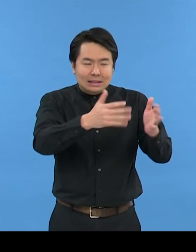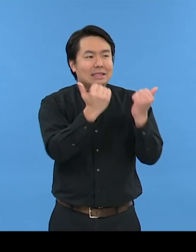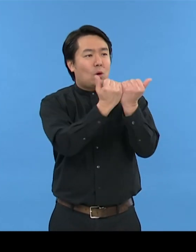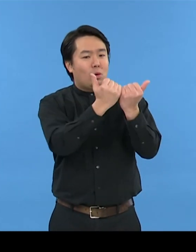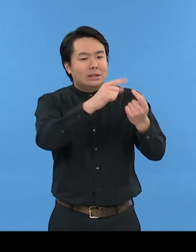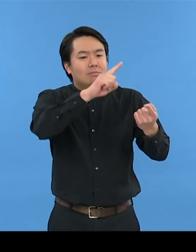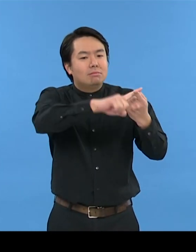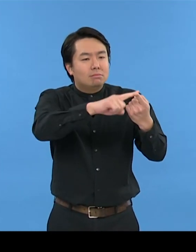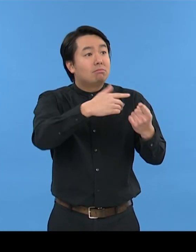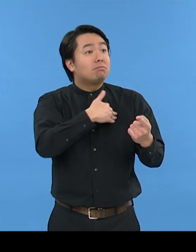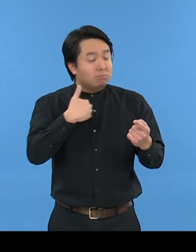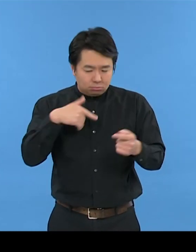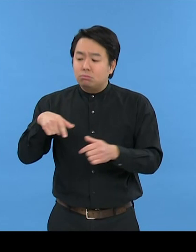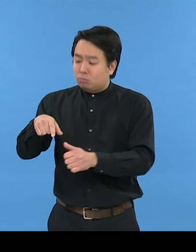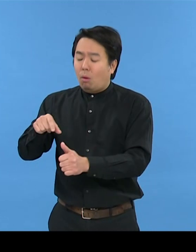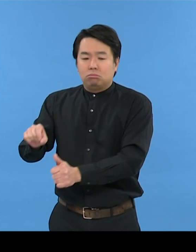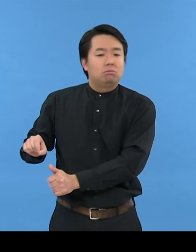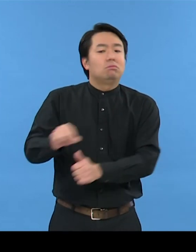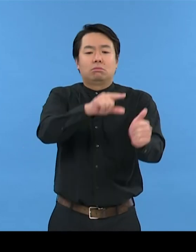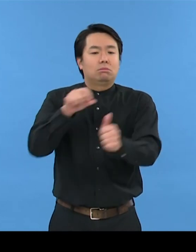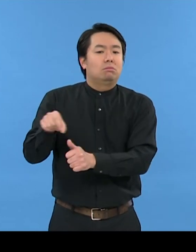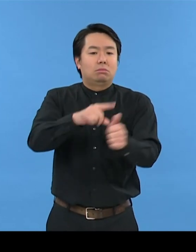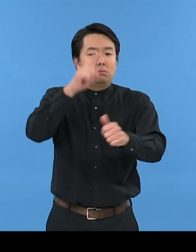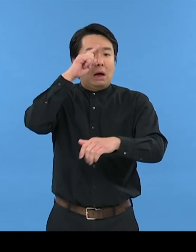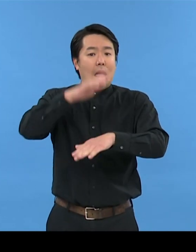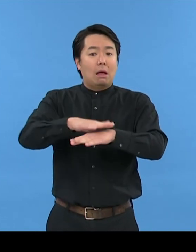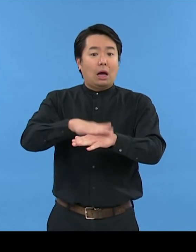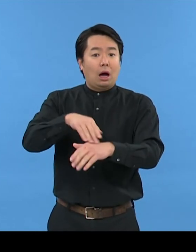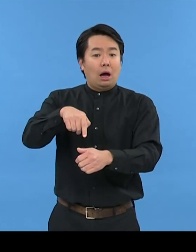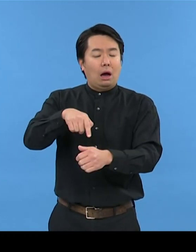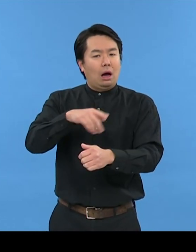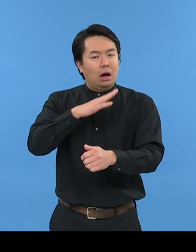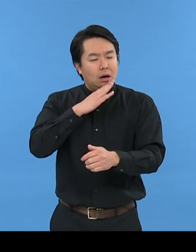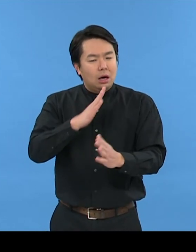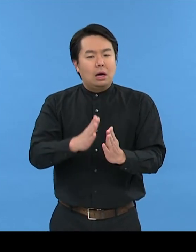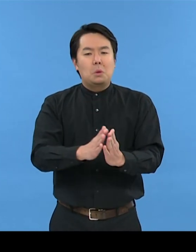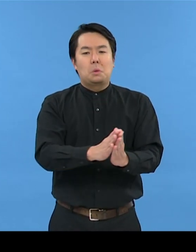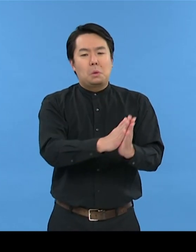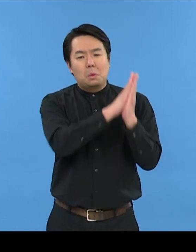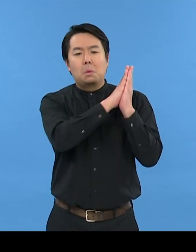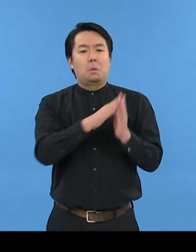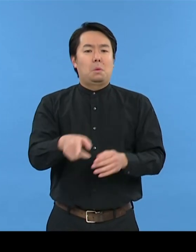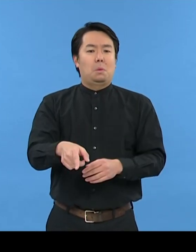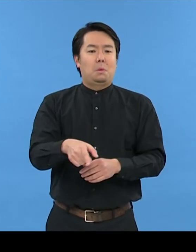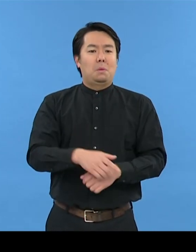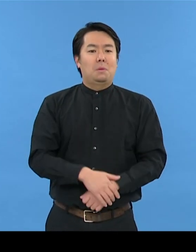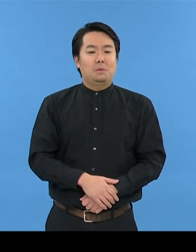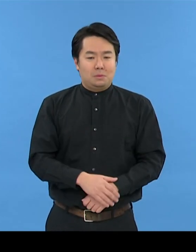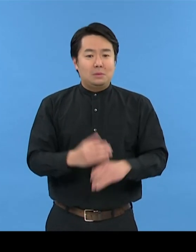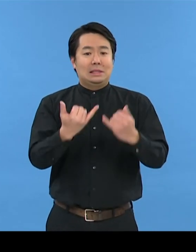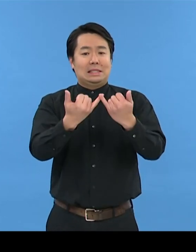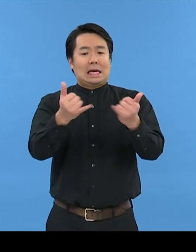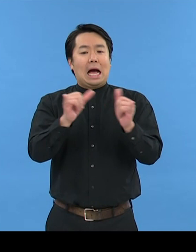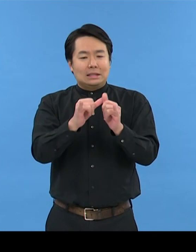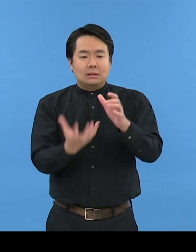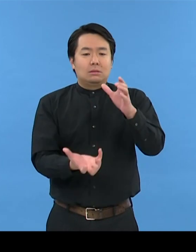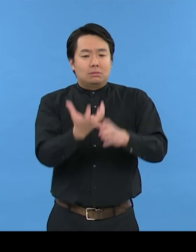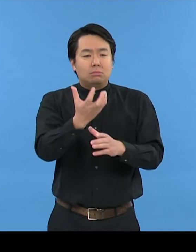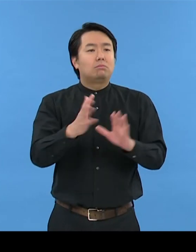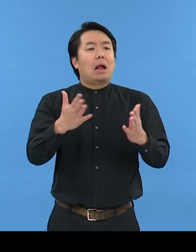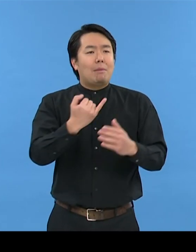人間に配置をするという考え方これ恐ろしい考え方ですねじゃあ社会